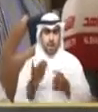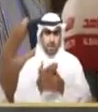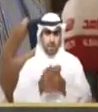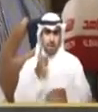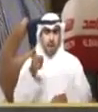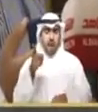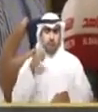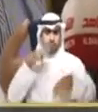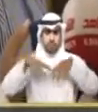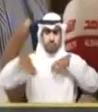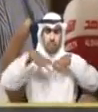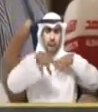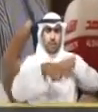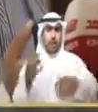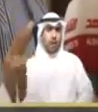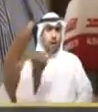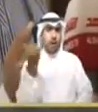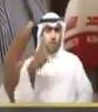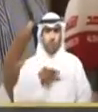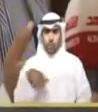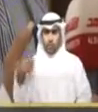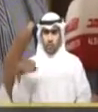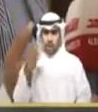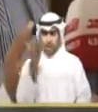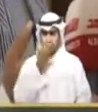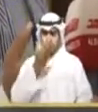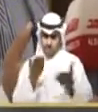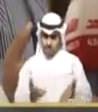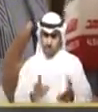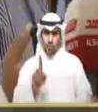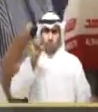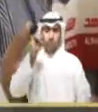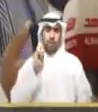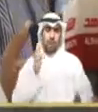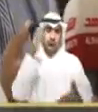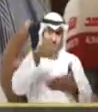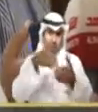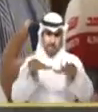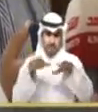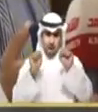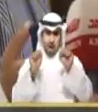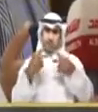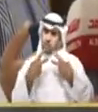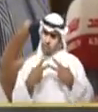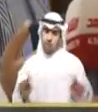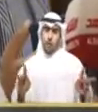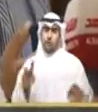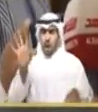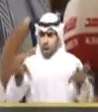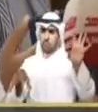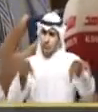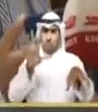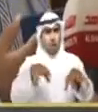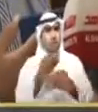العناصر الهامة في العملية التعليمية، وإن شاء الله راح نصل إلى صيغة توافقية